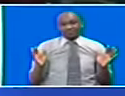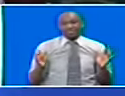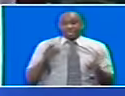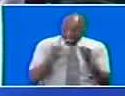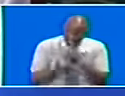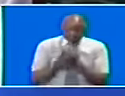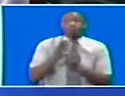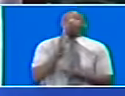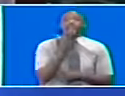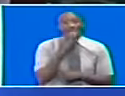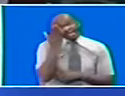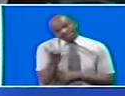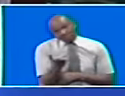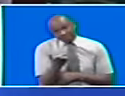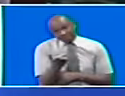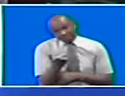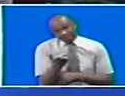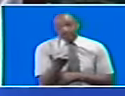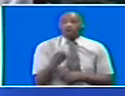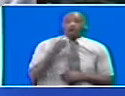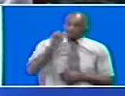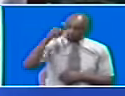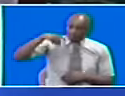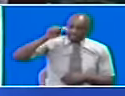Wamsalia wa wikili foparanya